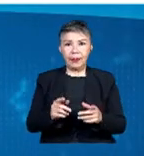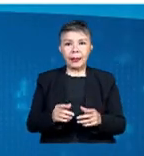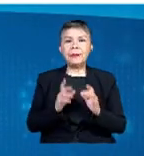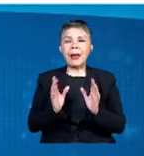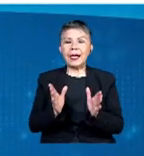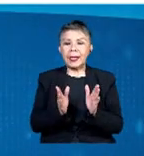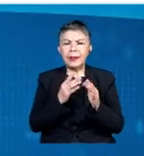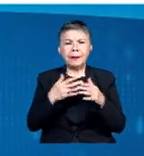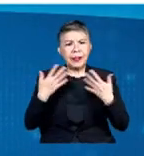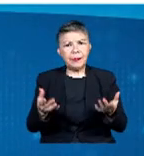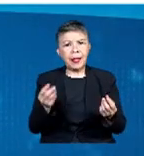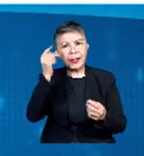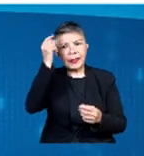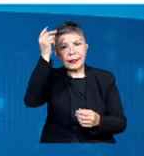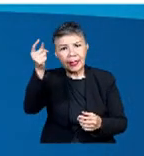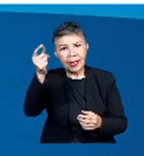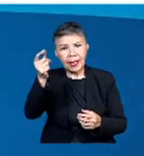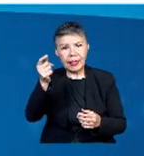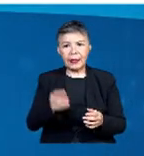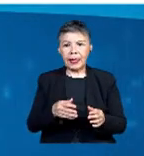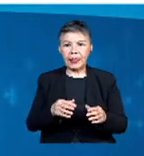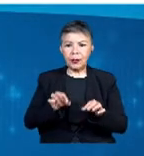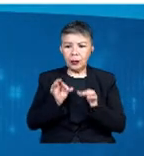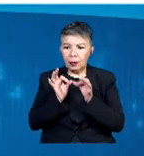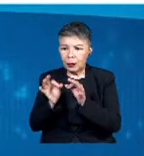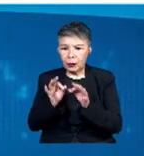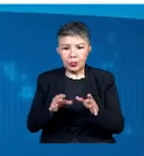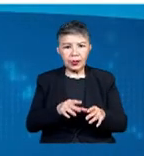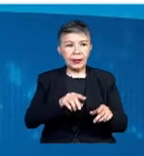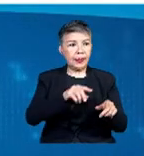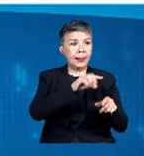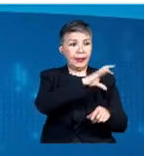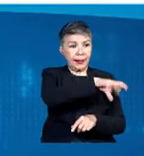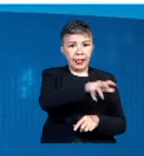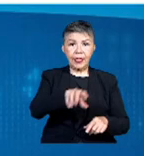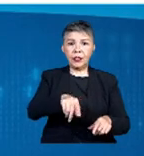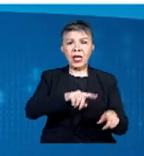Pembinaan seperti apa yang memang masih belum merata di daerah?